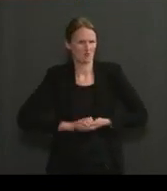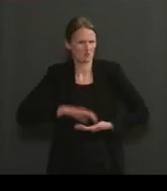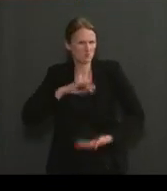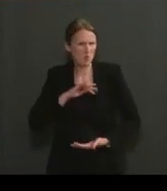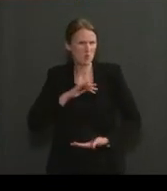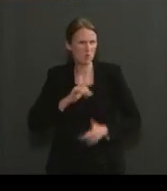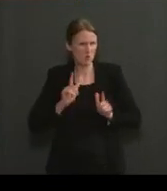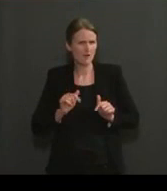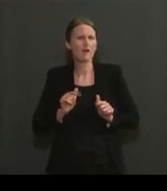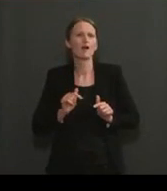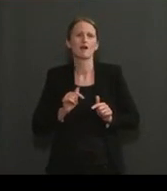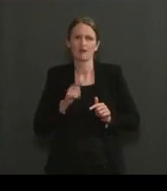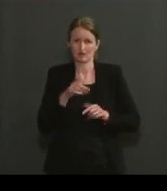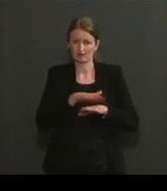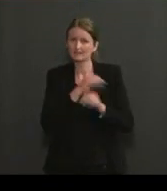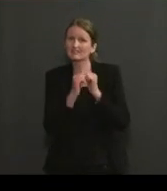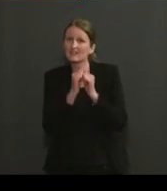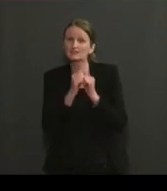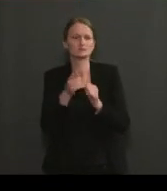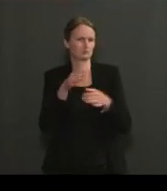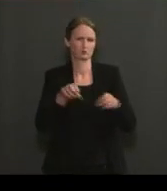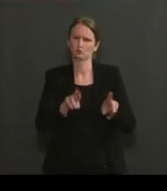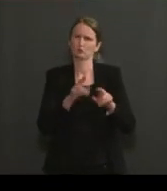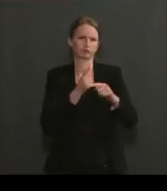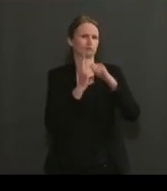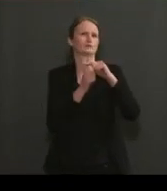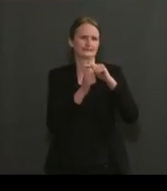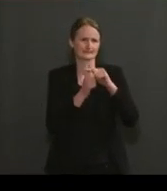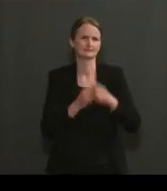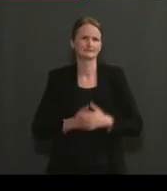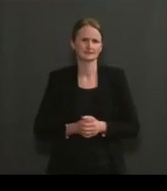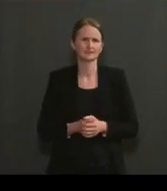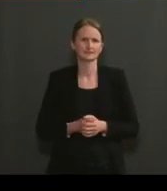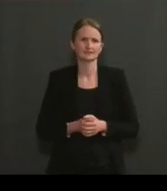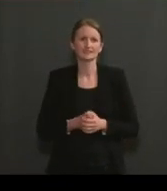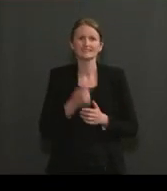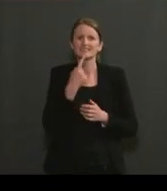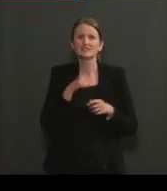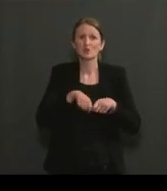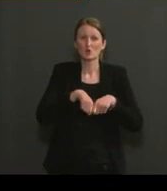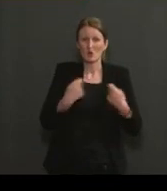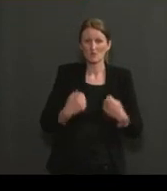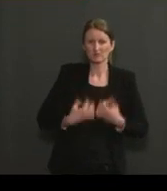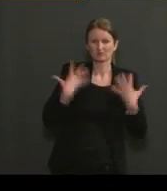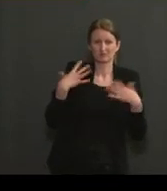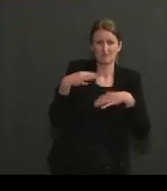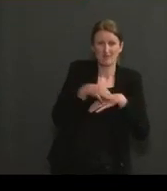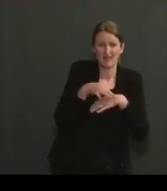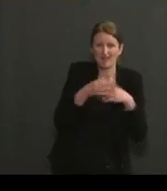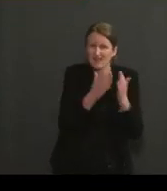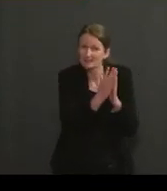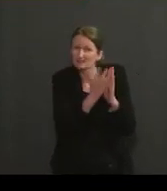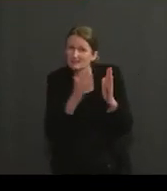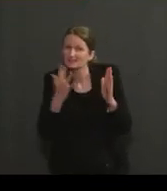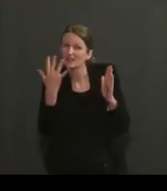sans problème. Typiquement, ce sont les 5 premiers jours après le début des symptômes qui sont le moment où la quantité du virus est